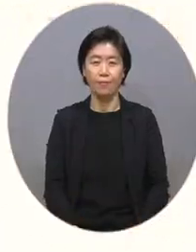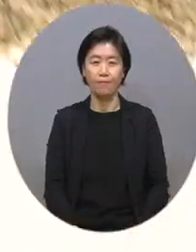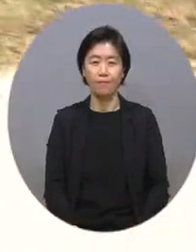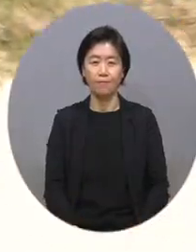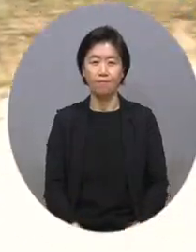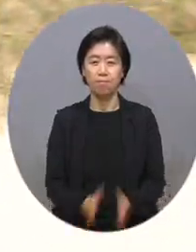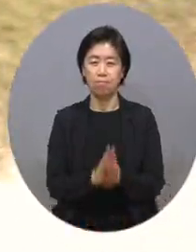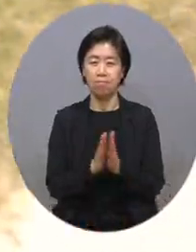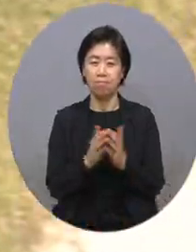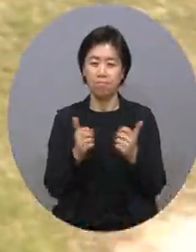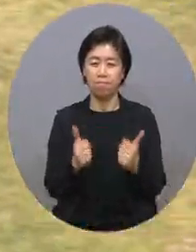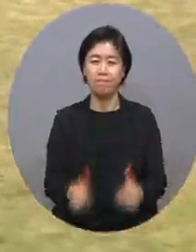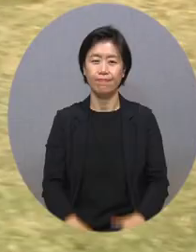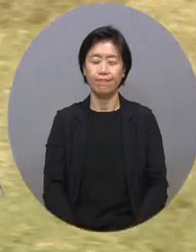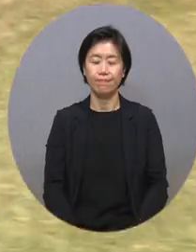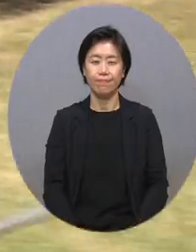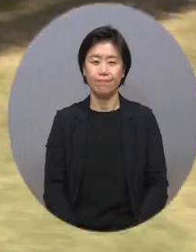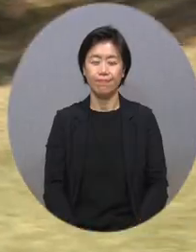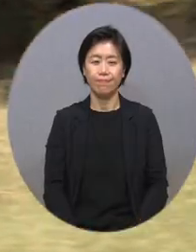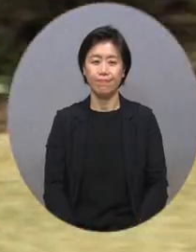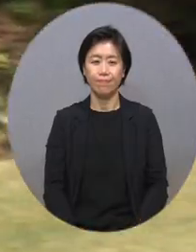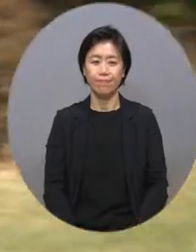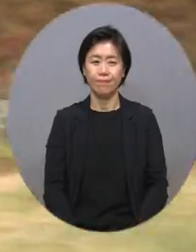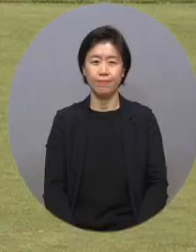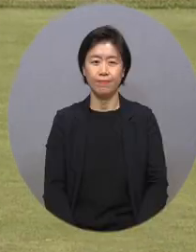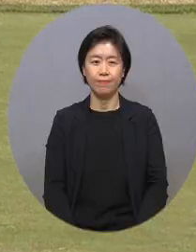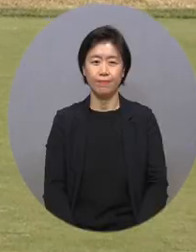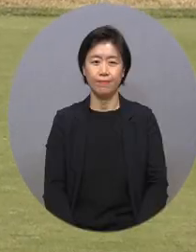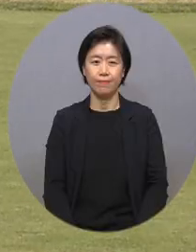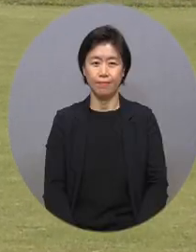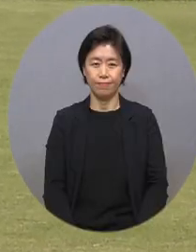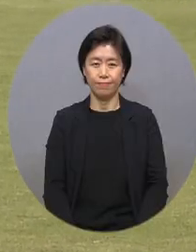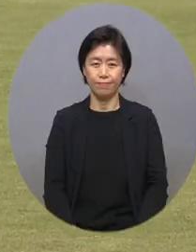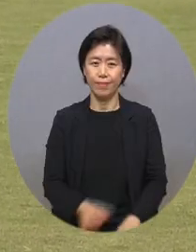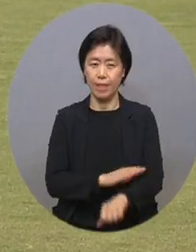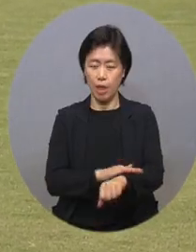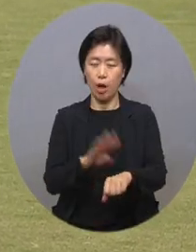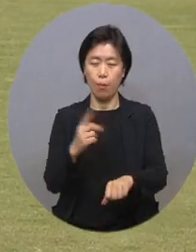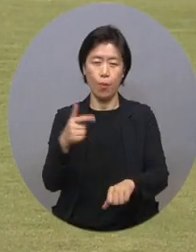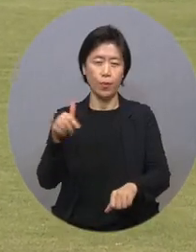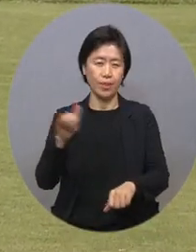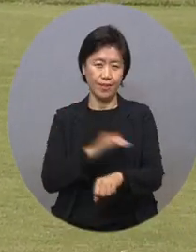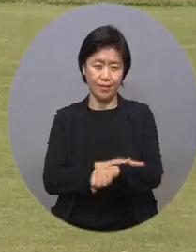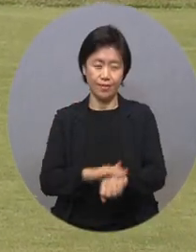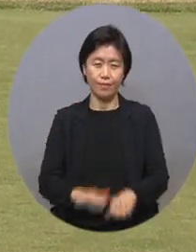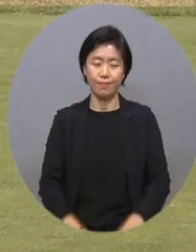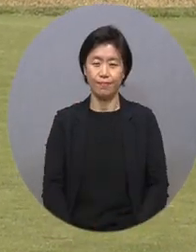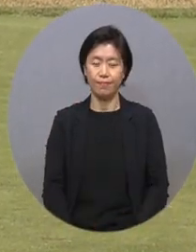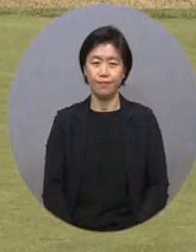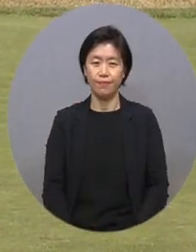어, 나이스. 나이스 보기. 나이스 보기. 나이스 보기.